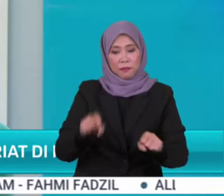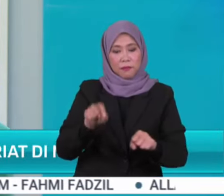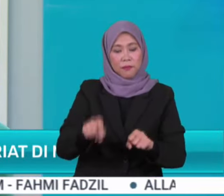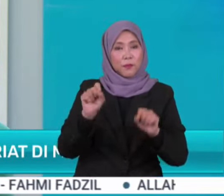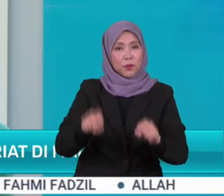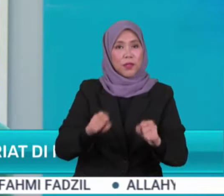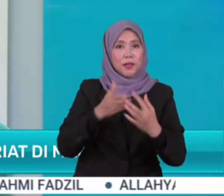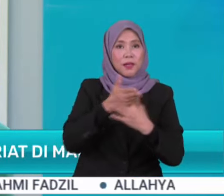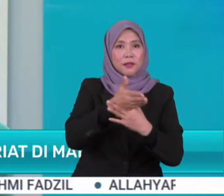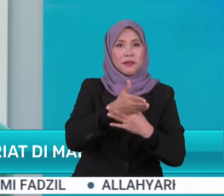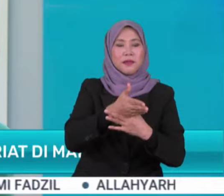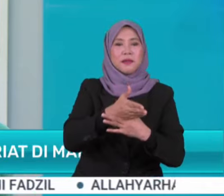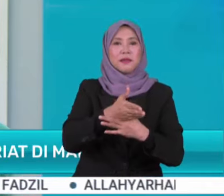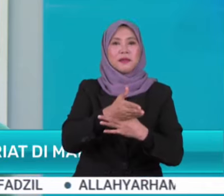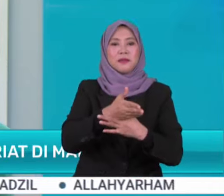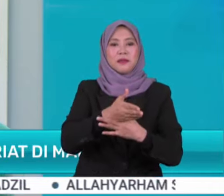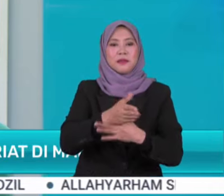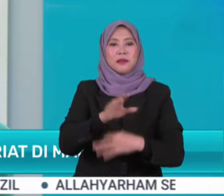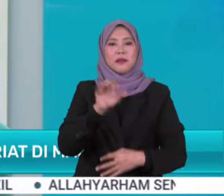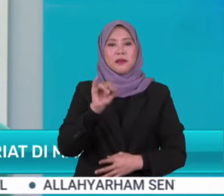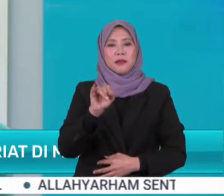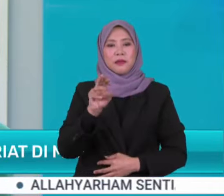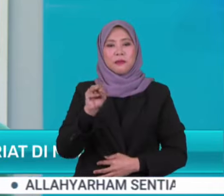excess di laman est.imai.g.o.v.my